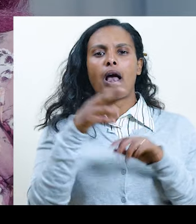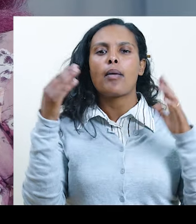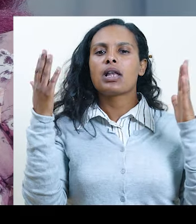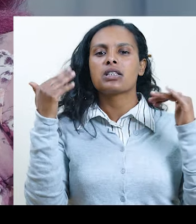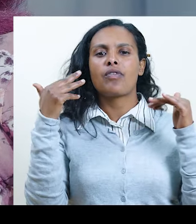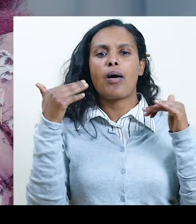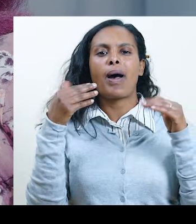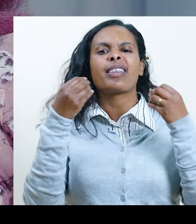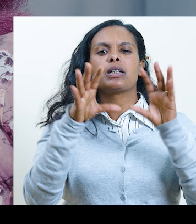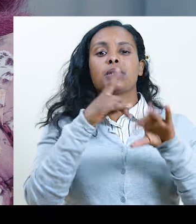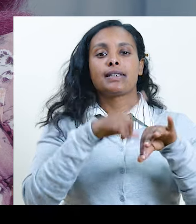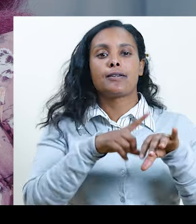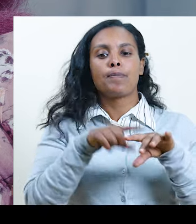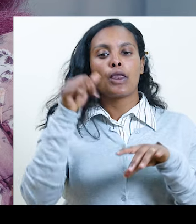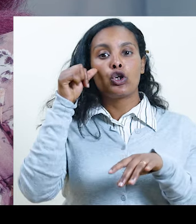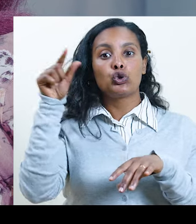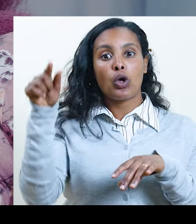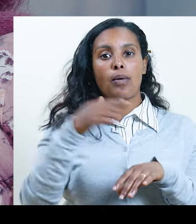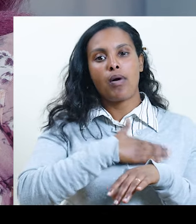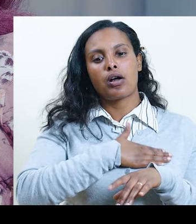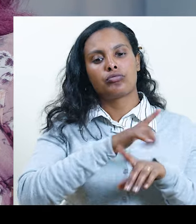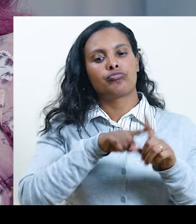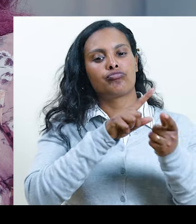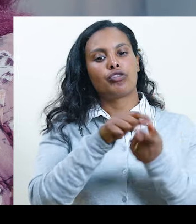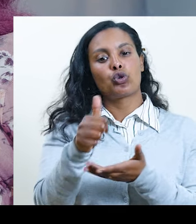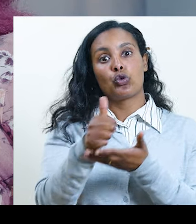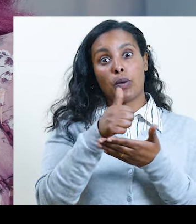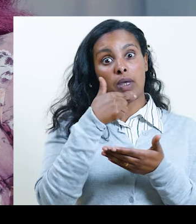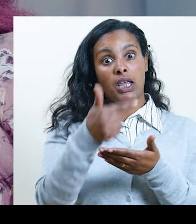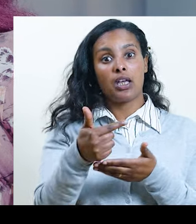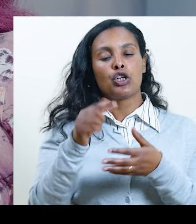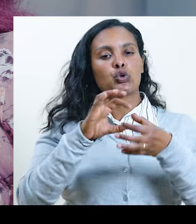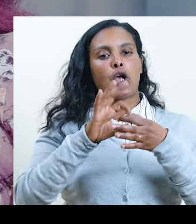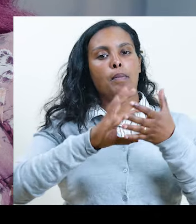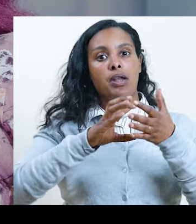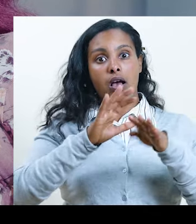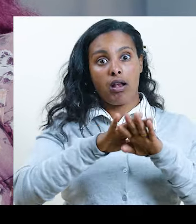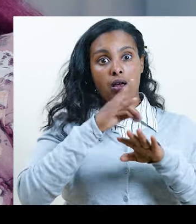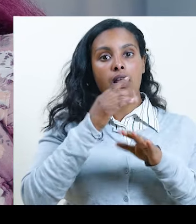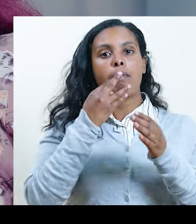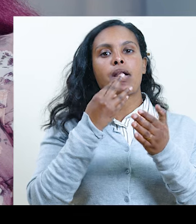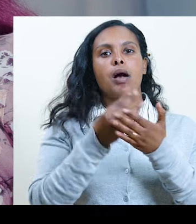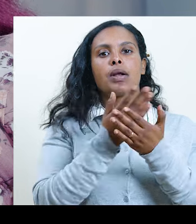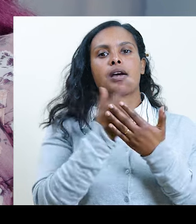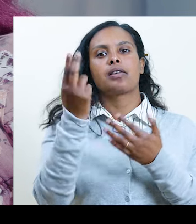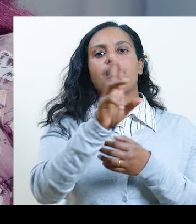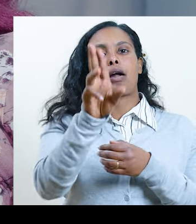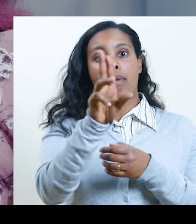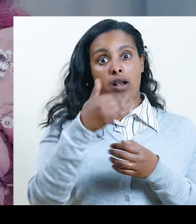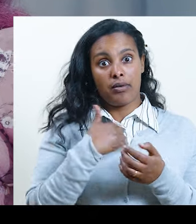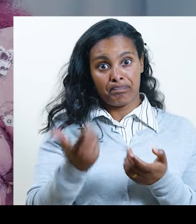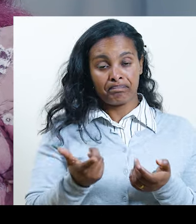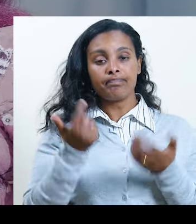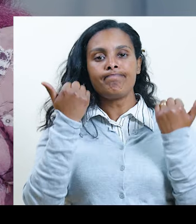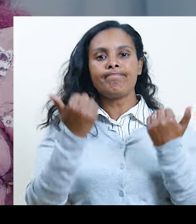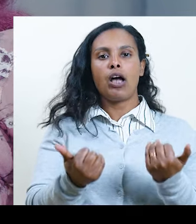በጣም ተስፋ ባጣችበት ሰዓት እሷን ባካችሁ እንዳገኛት እርዱኝ ብዬ ሶሻል ሚዲያ አንዳንዴ ለመልካም ነገር የሚጠቅማል